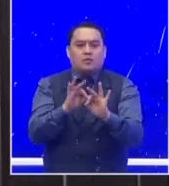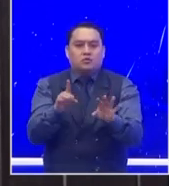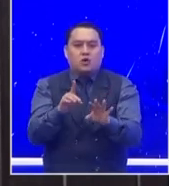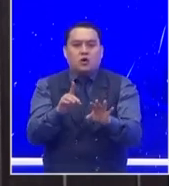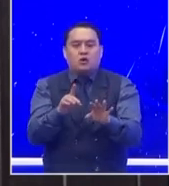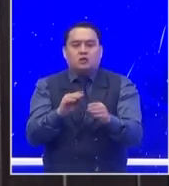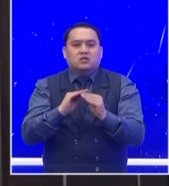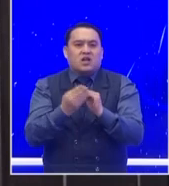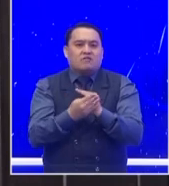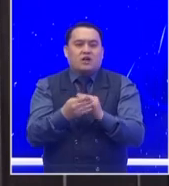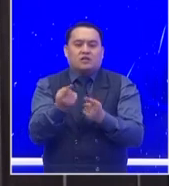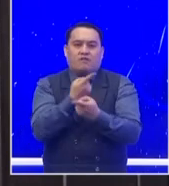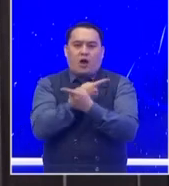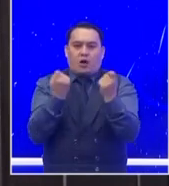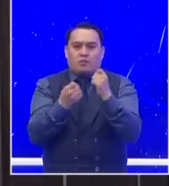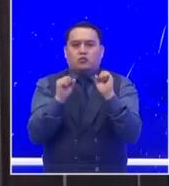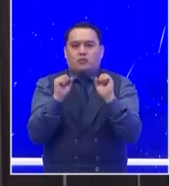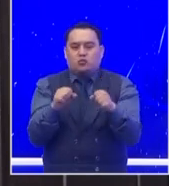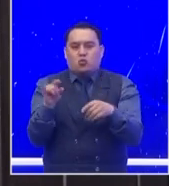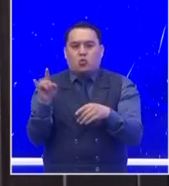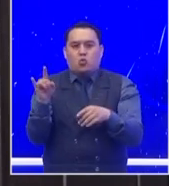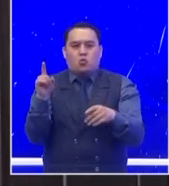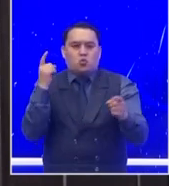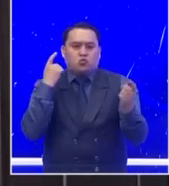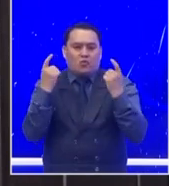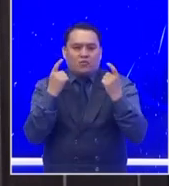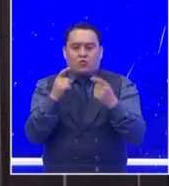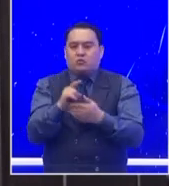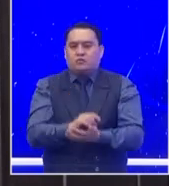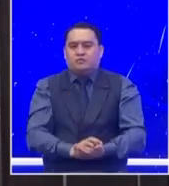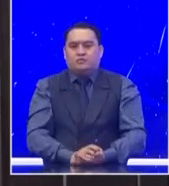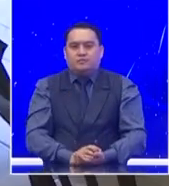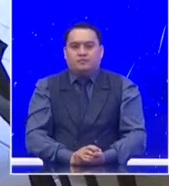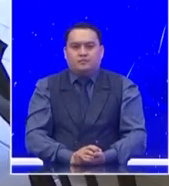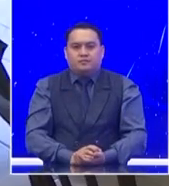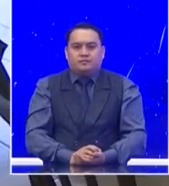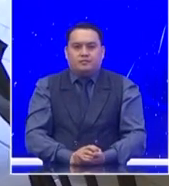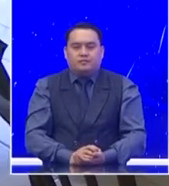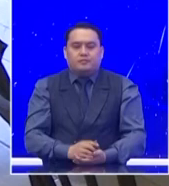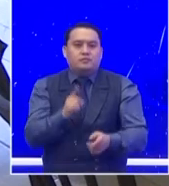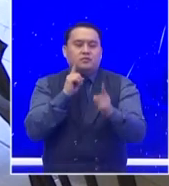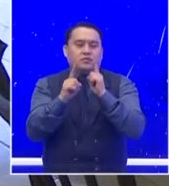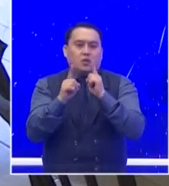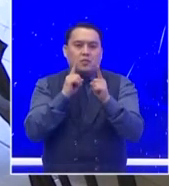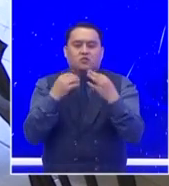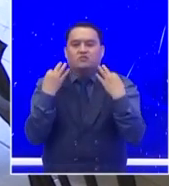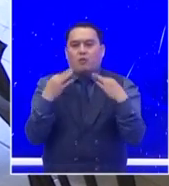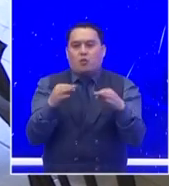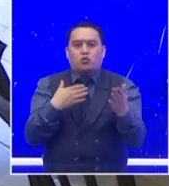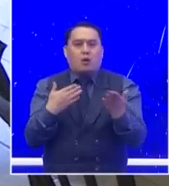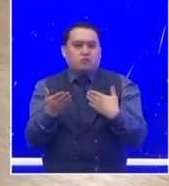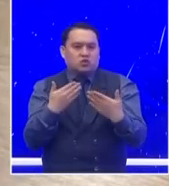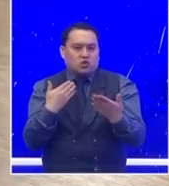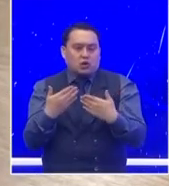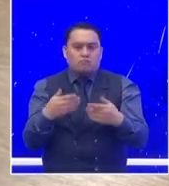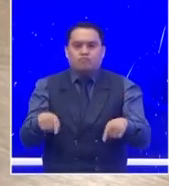какую-либо информацию, которая впоследствии обрастает слухами, не в интересах госорганов. Семинар в формате свободного общения, направленный